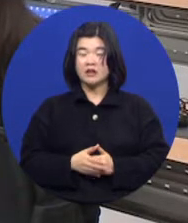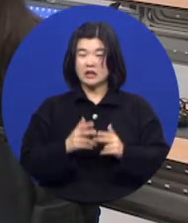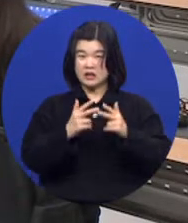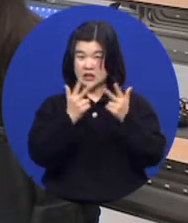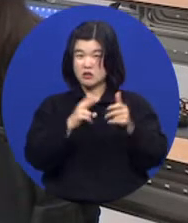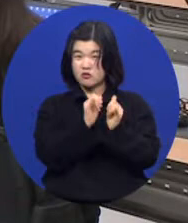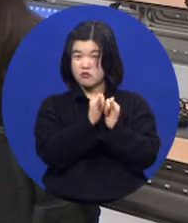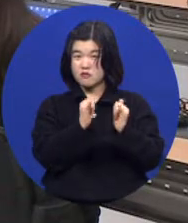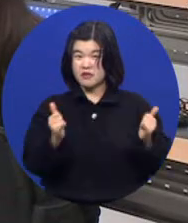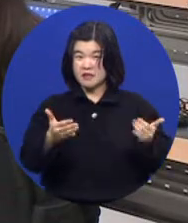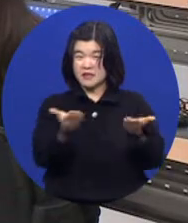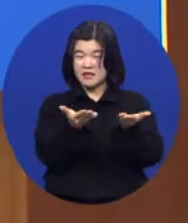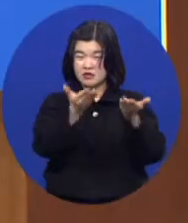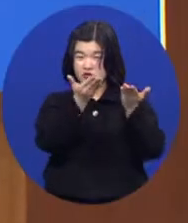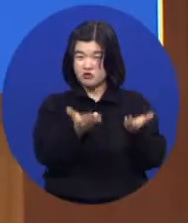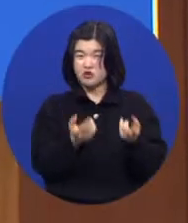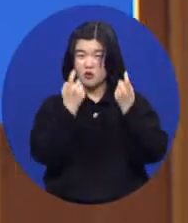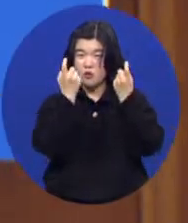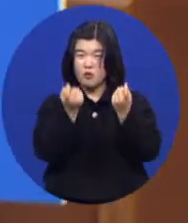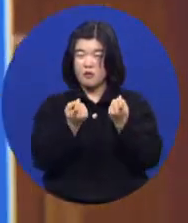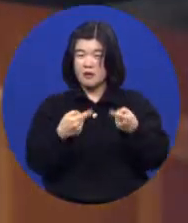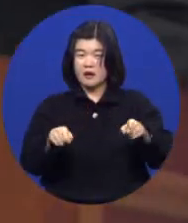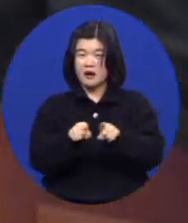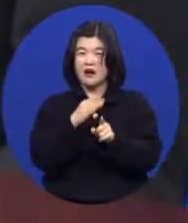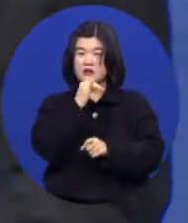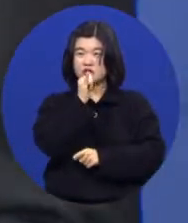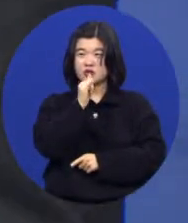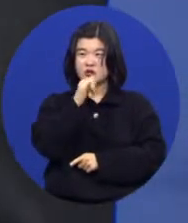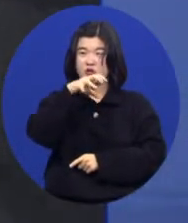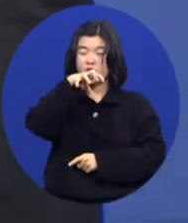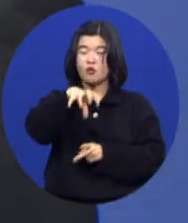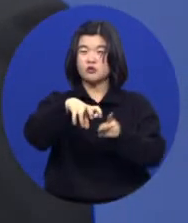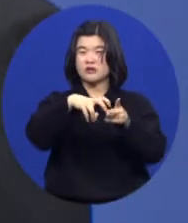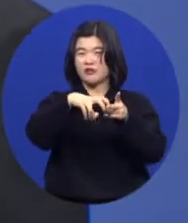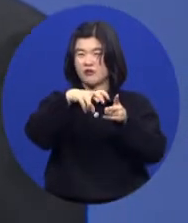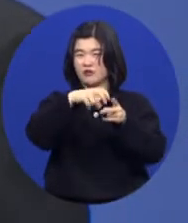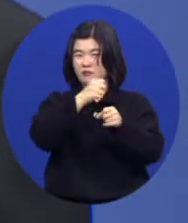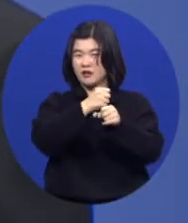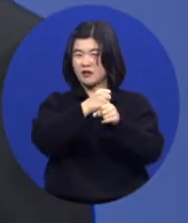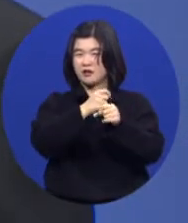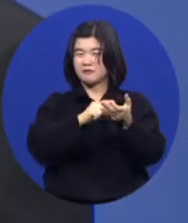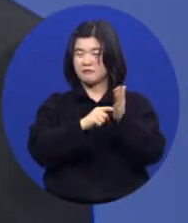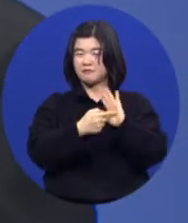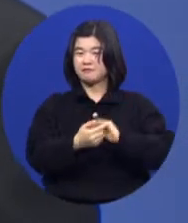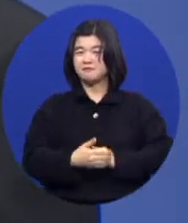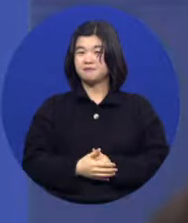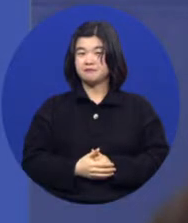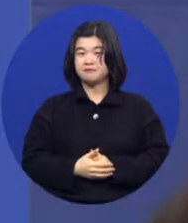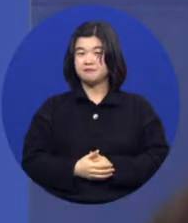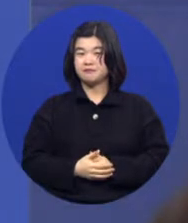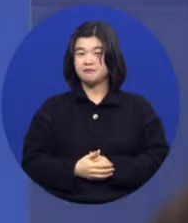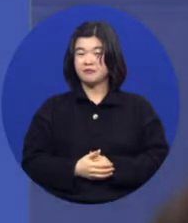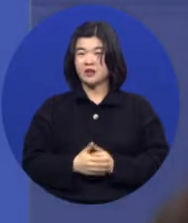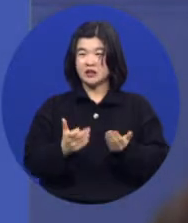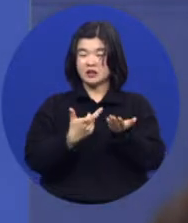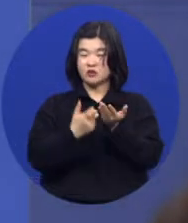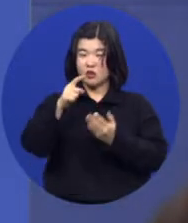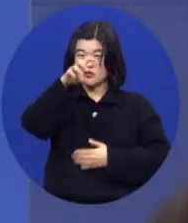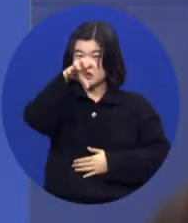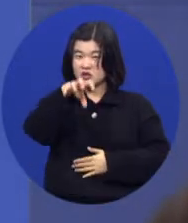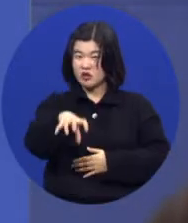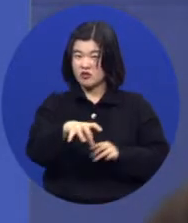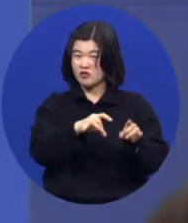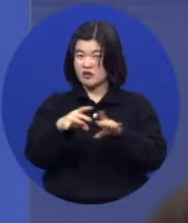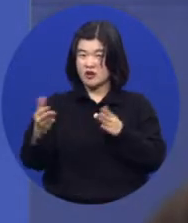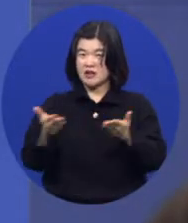이재명 후보는 일과 휴식, 관광을 함께할 수 있는 워케이션 센터를 조성하겠다고 밝혔습니다. 제주 어디서나